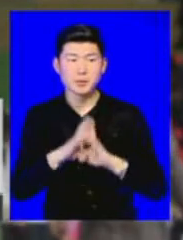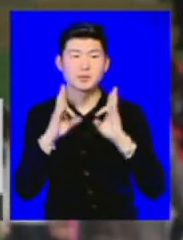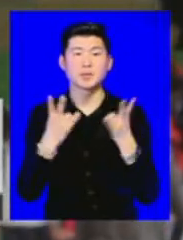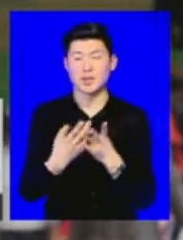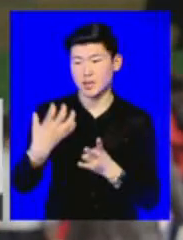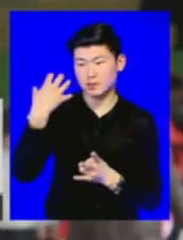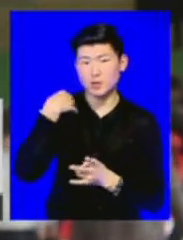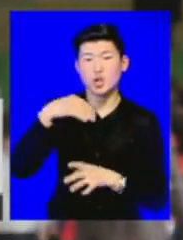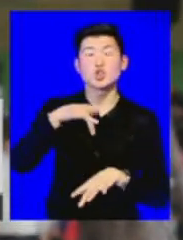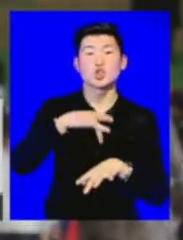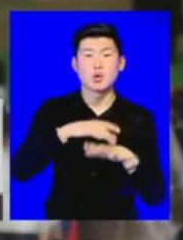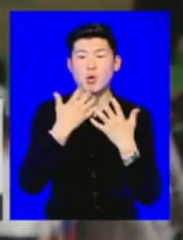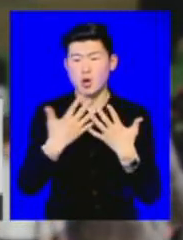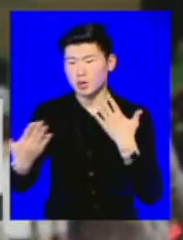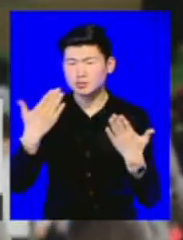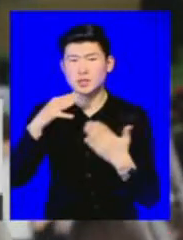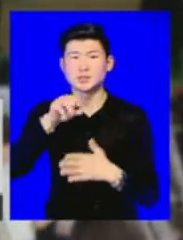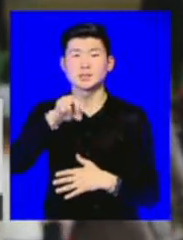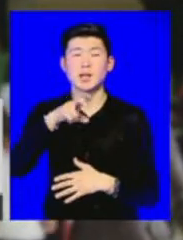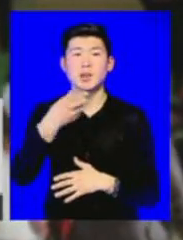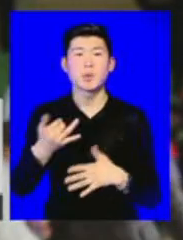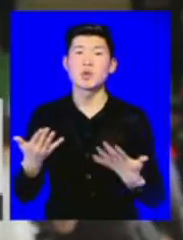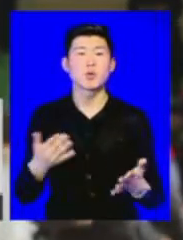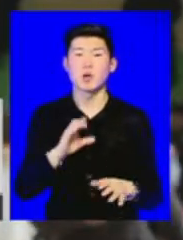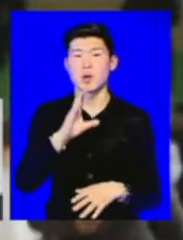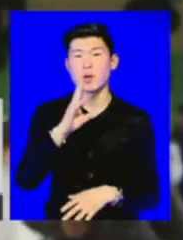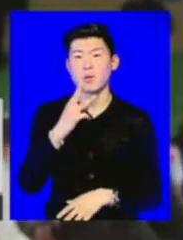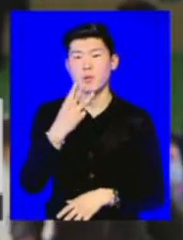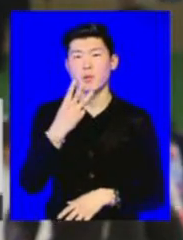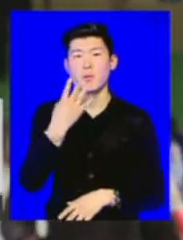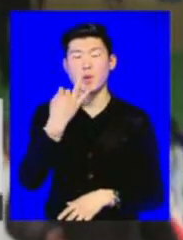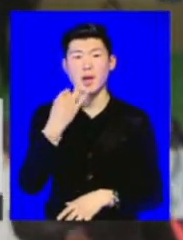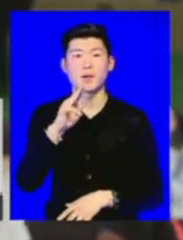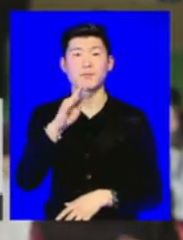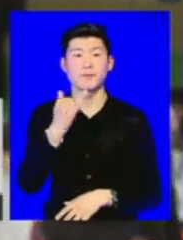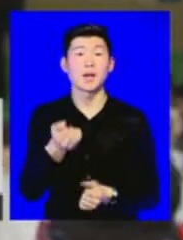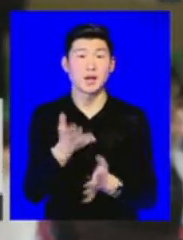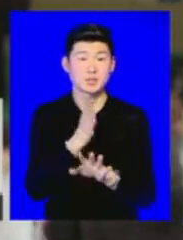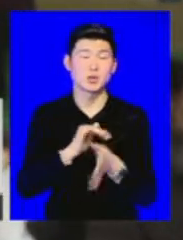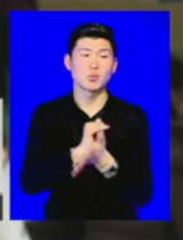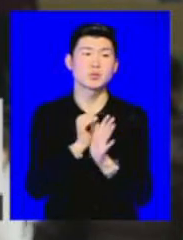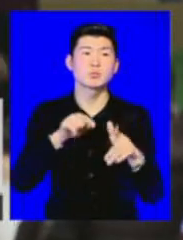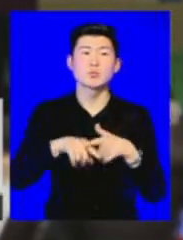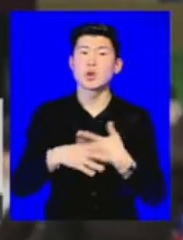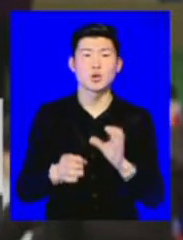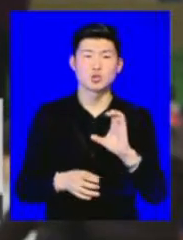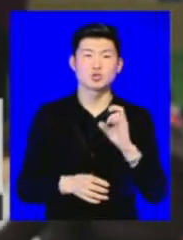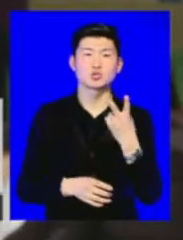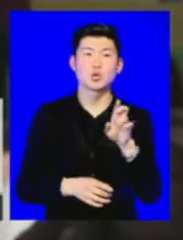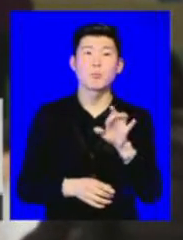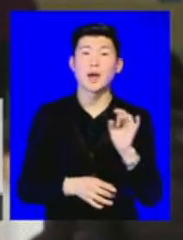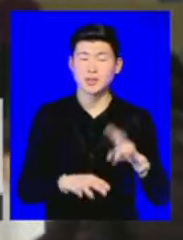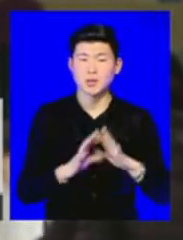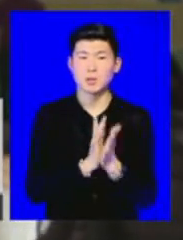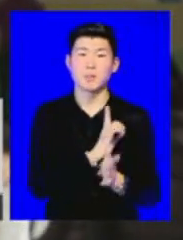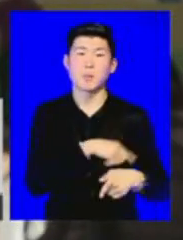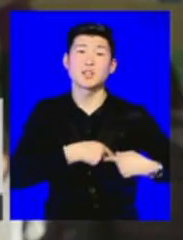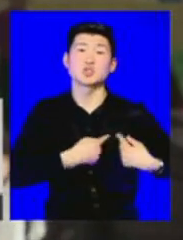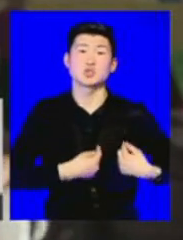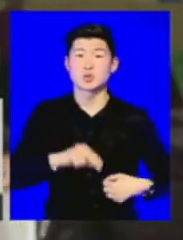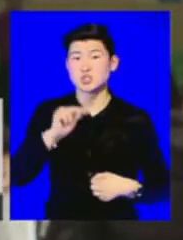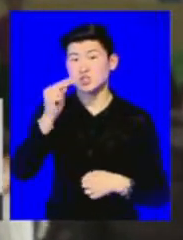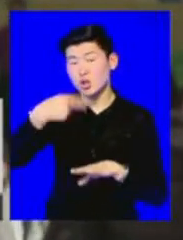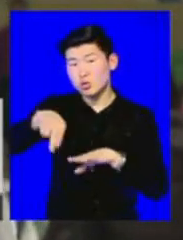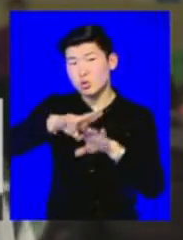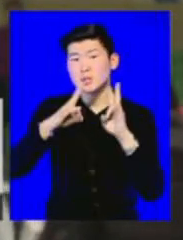эзэмшлийн төв одоо олон талбайнууд дээр бол Wi-Fi та болгосон. Яг үүний үрэнд бол Сухаатар дээр, Баянзүрх дээр, Чингэлтэй дүүргүүд дээр бол би